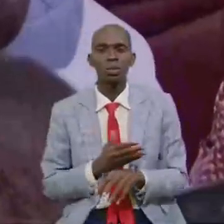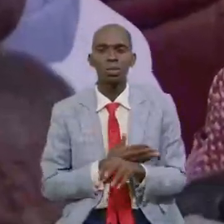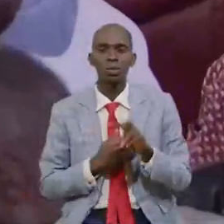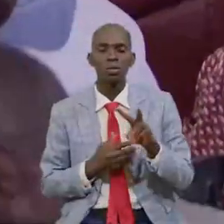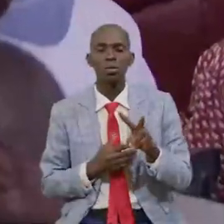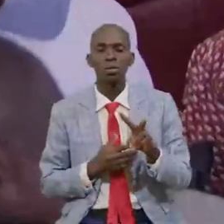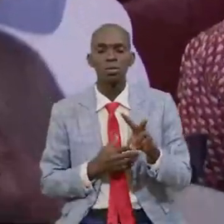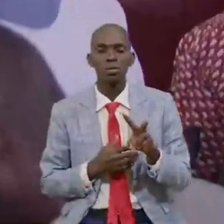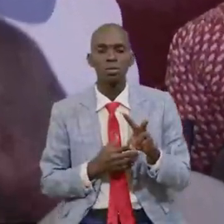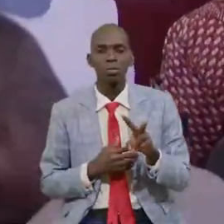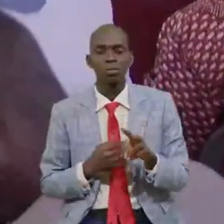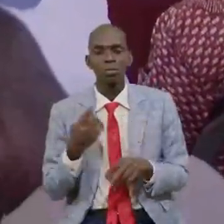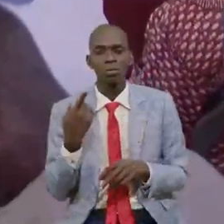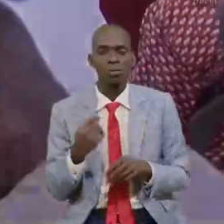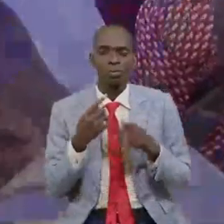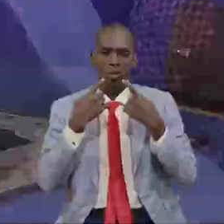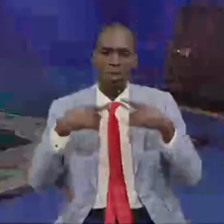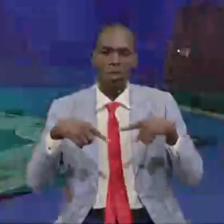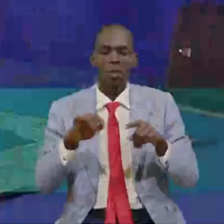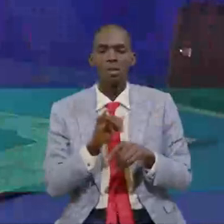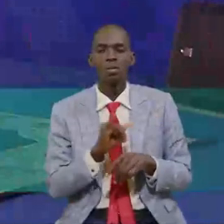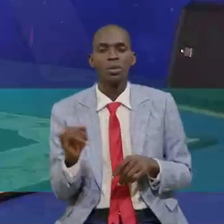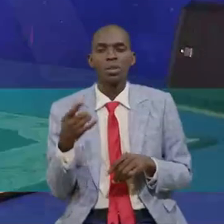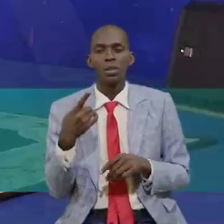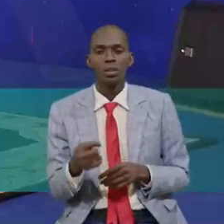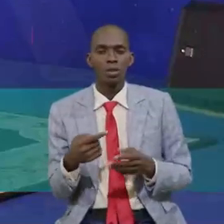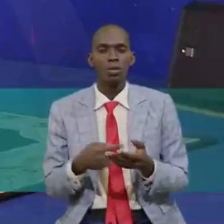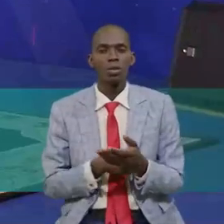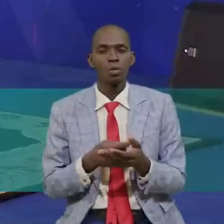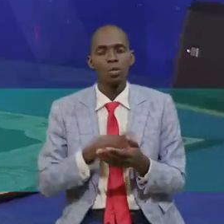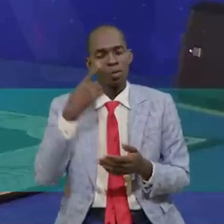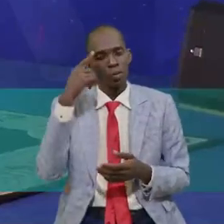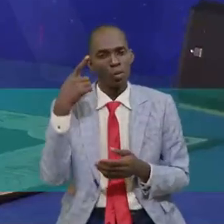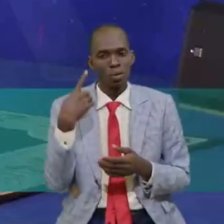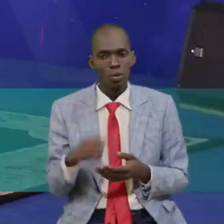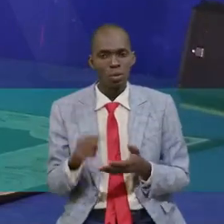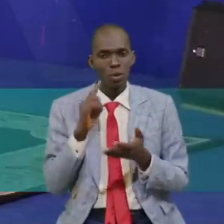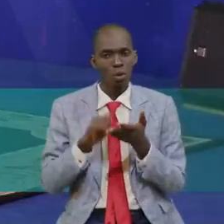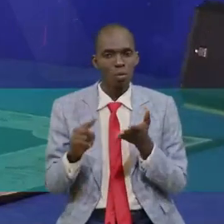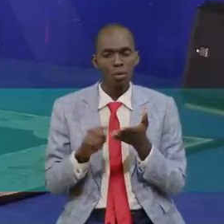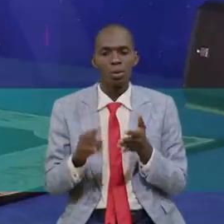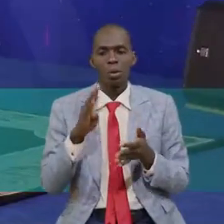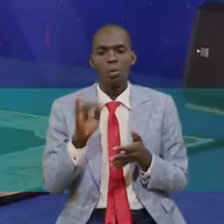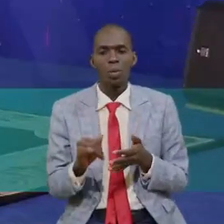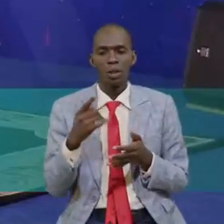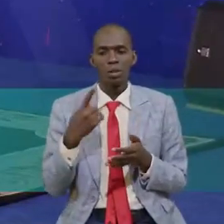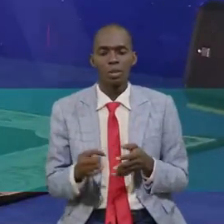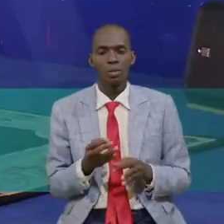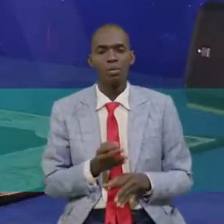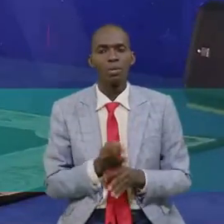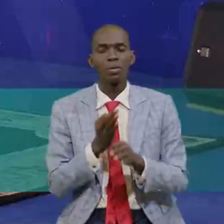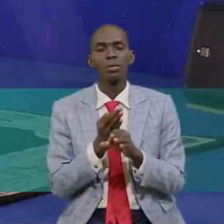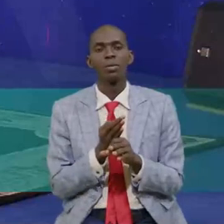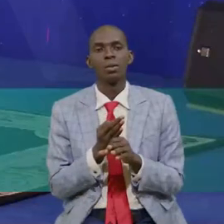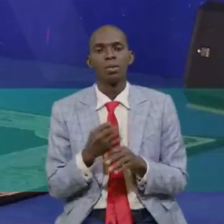proclamer l'évangile. Proclamer l'évangile pour l'observance par les fidèles.